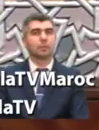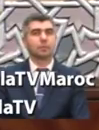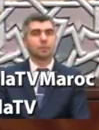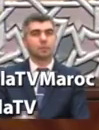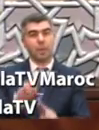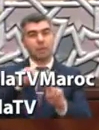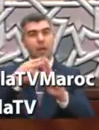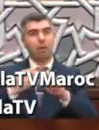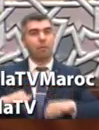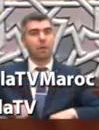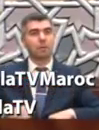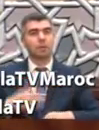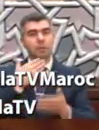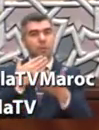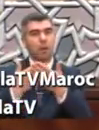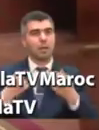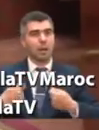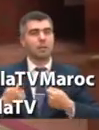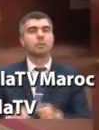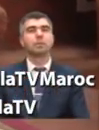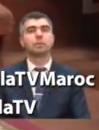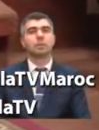شكرا سيد الرئيس المحترم.